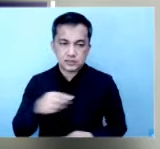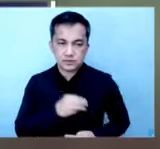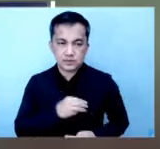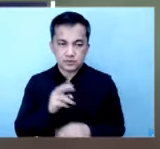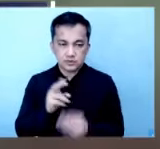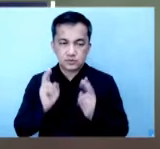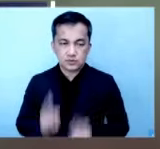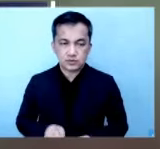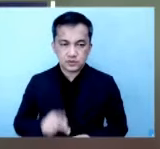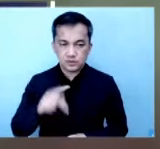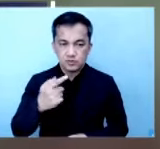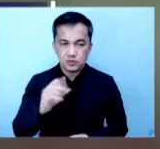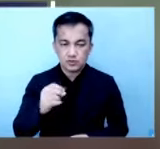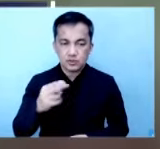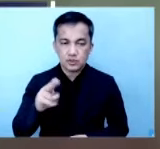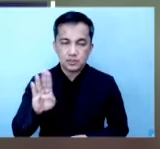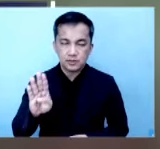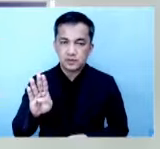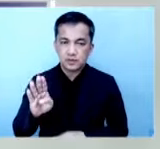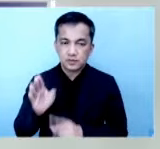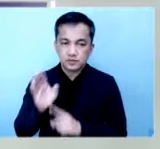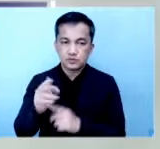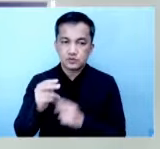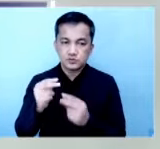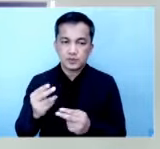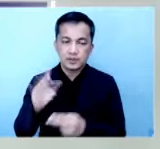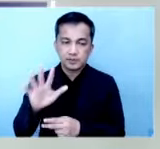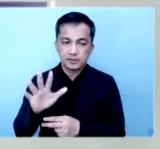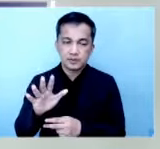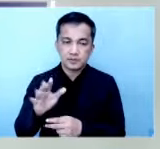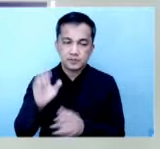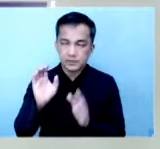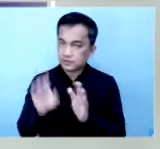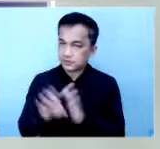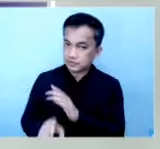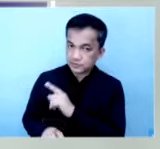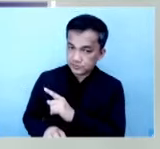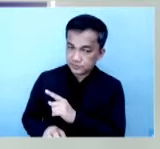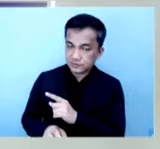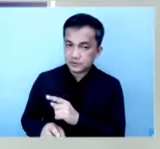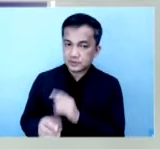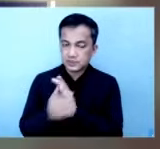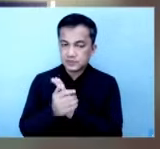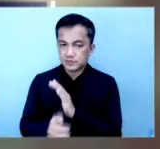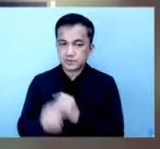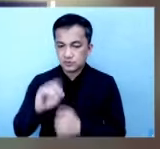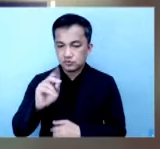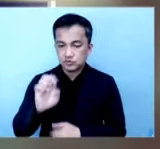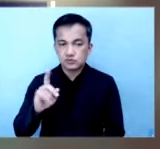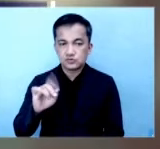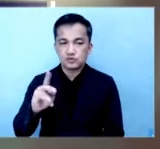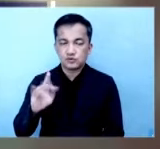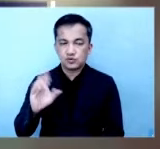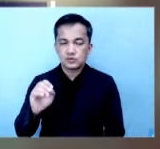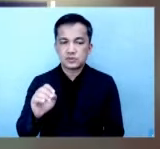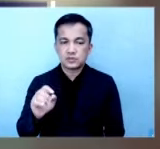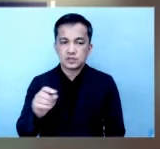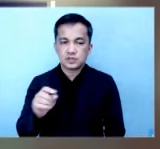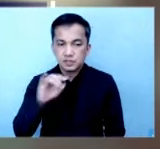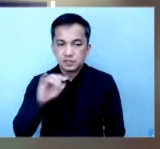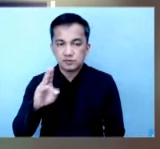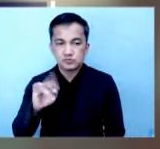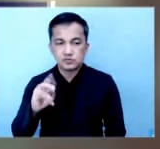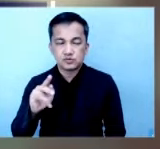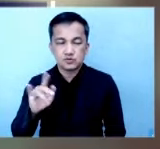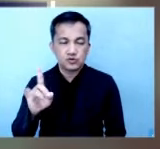Hub. Ipinakita ng News 5 ang mga larawan ng uniforme sa military expert na si Jose Custodio. At ayon kay Custodio,